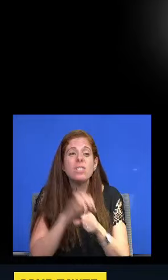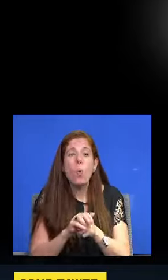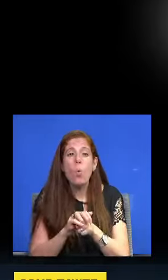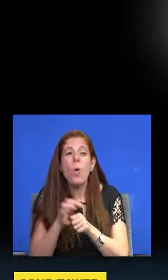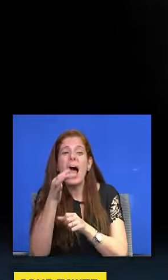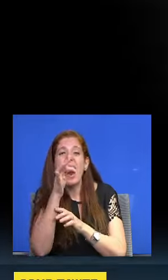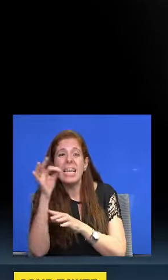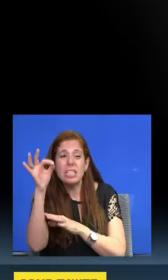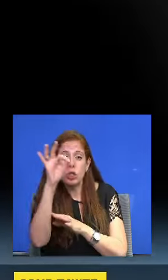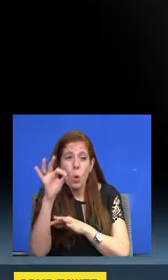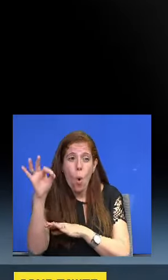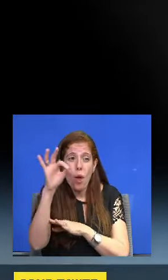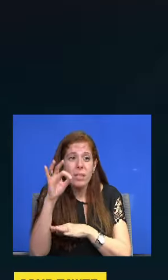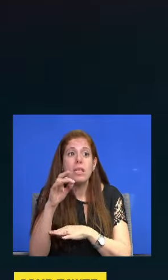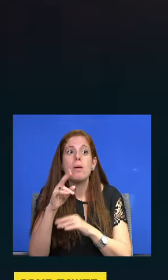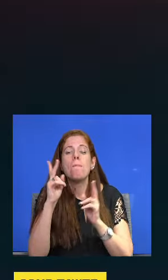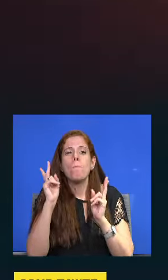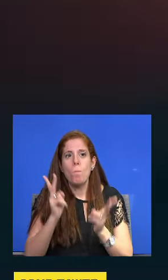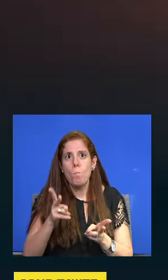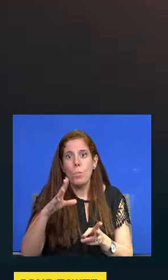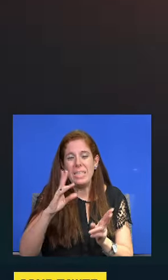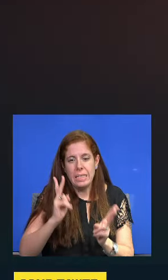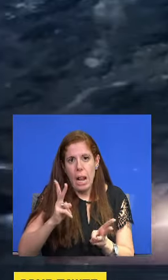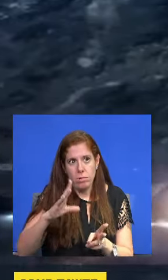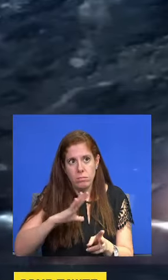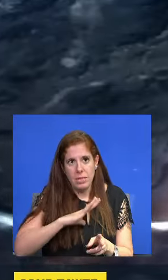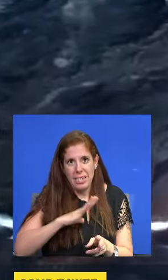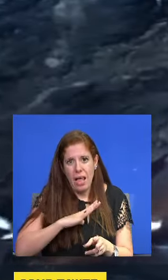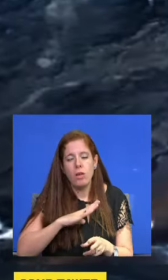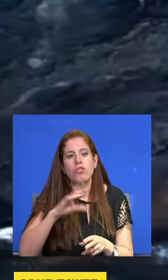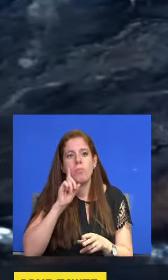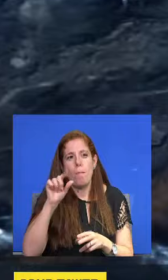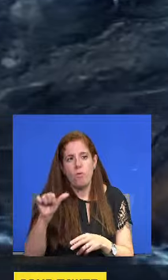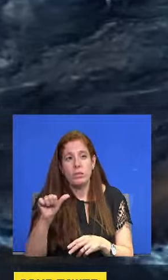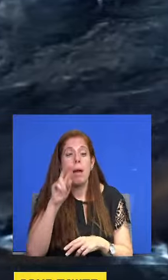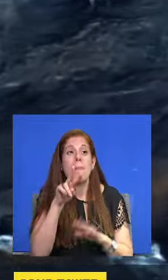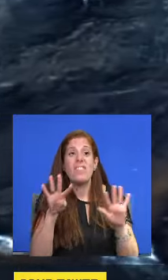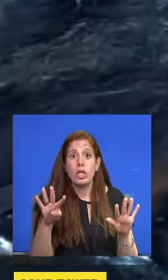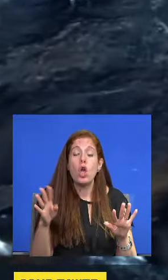hazardous asteroid named Apophis. 2029,